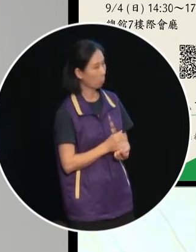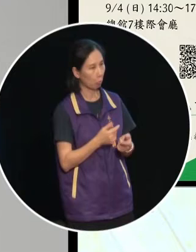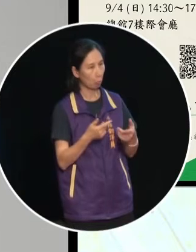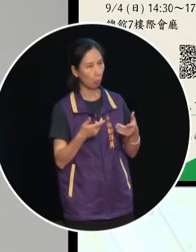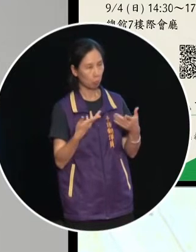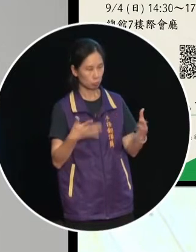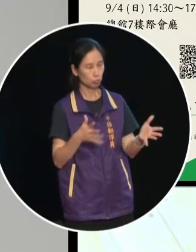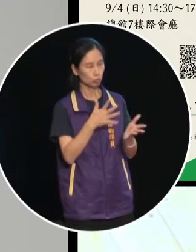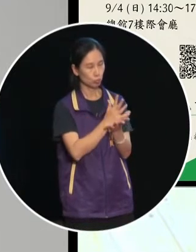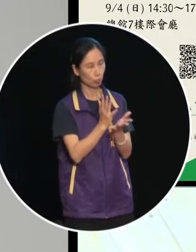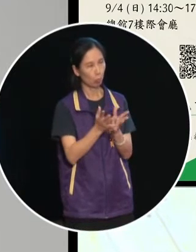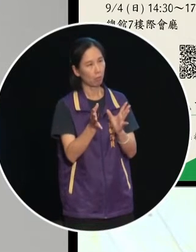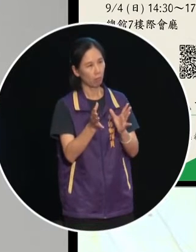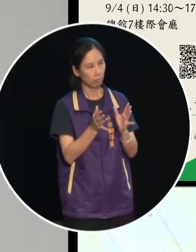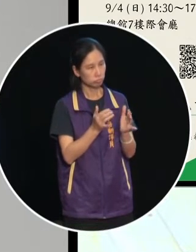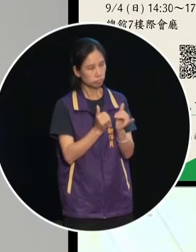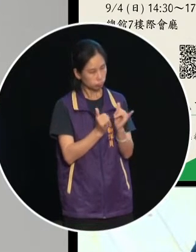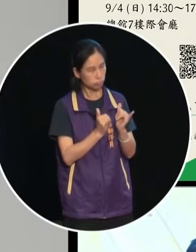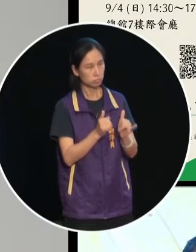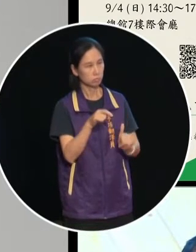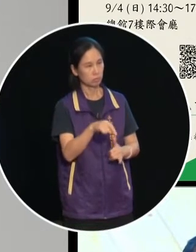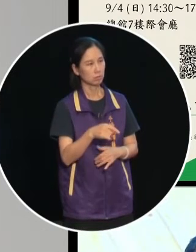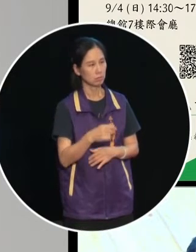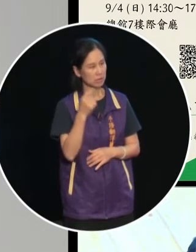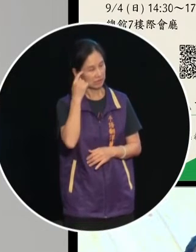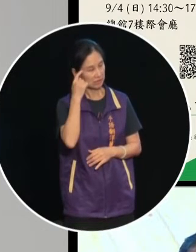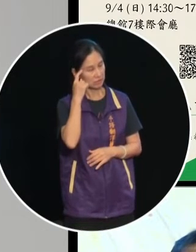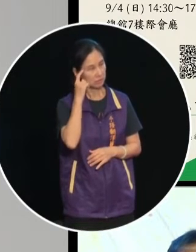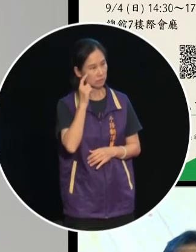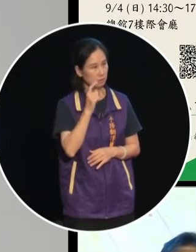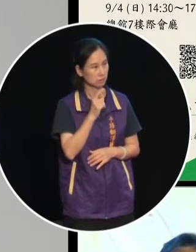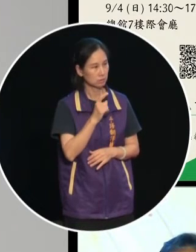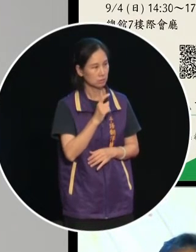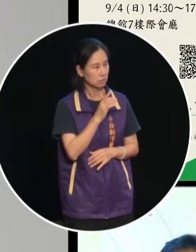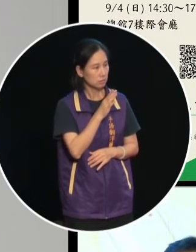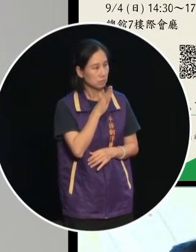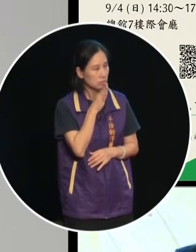性别平等跟多元社会这些概念是